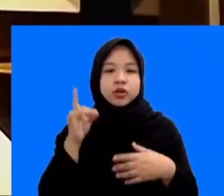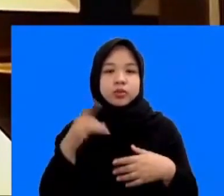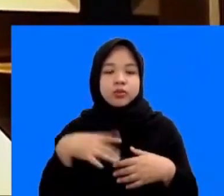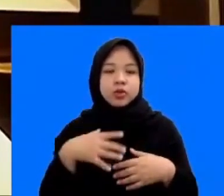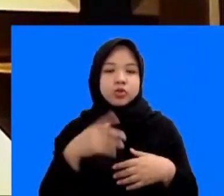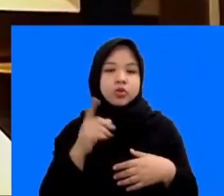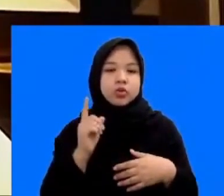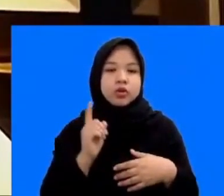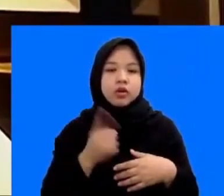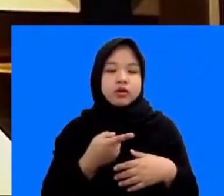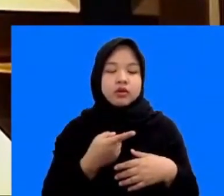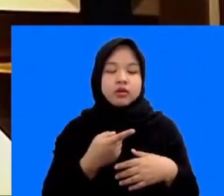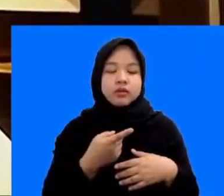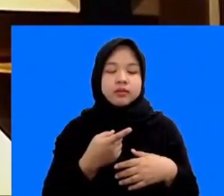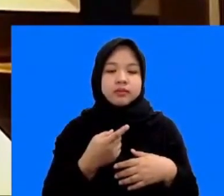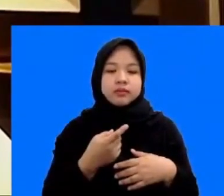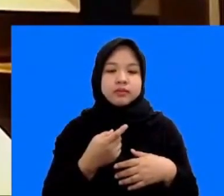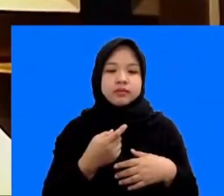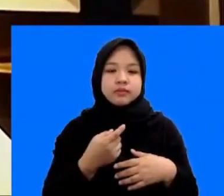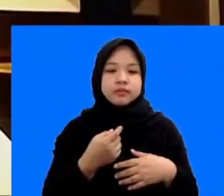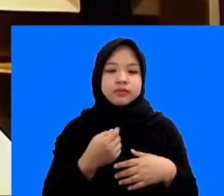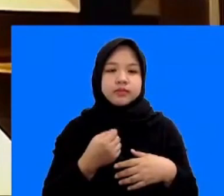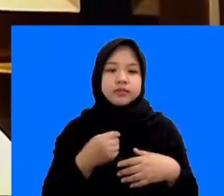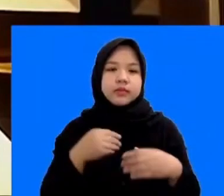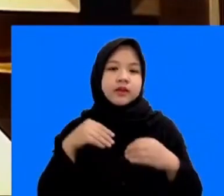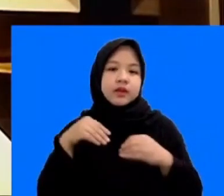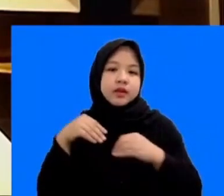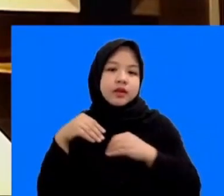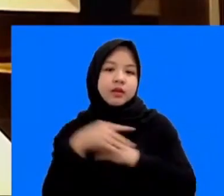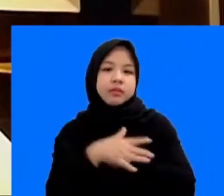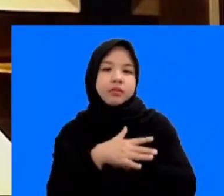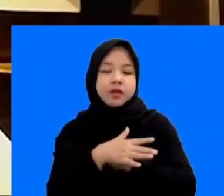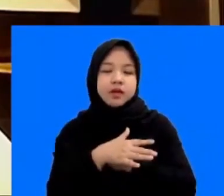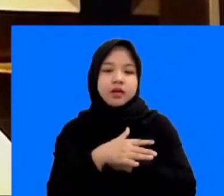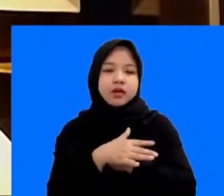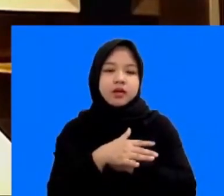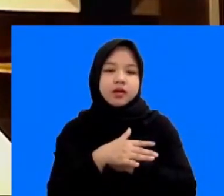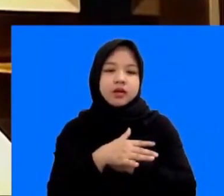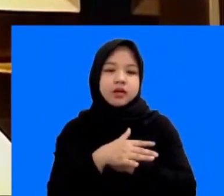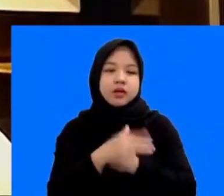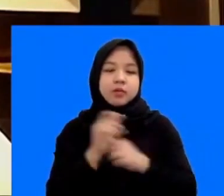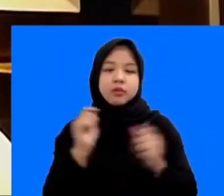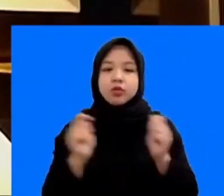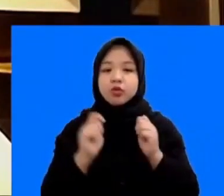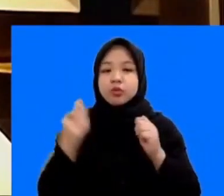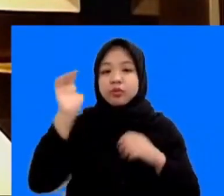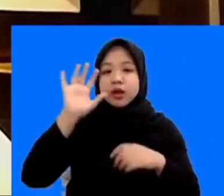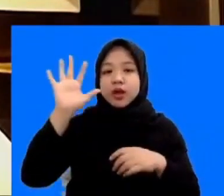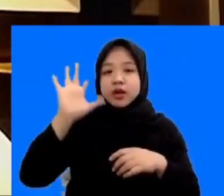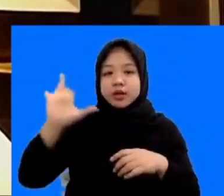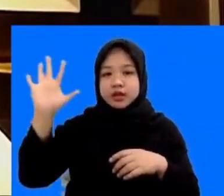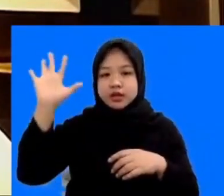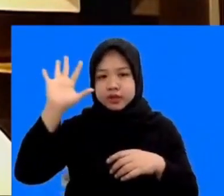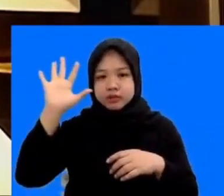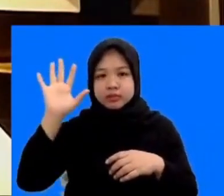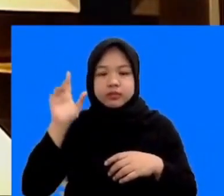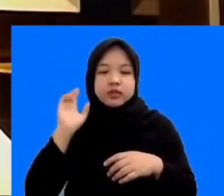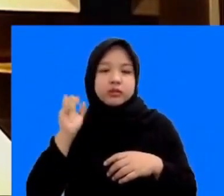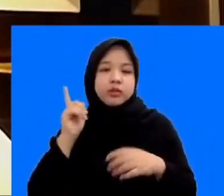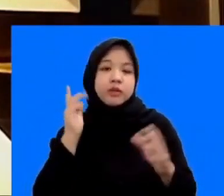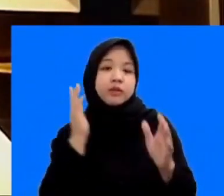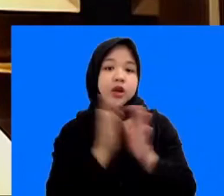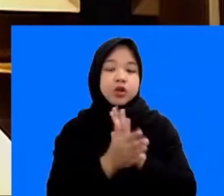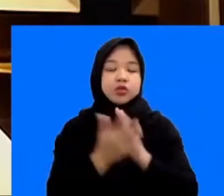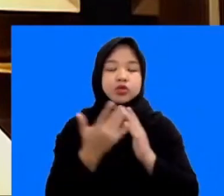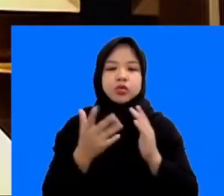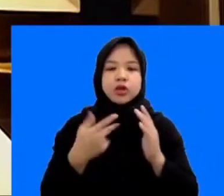dalamnya dampak dari claimer jeans yang secara langsung sudah mulai